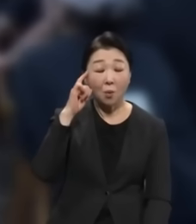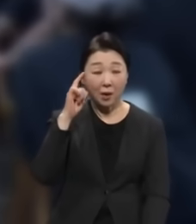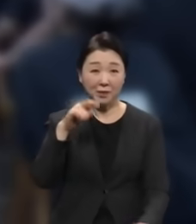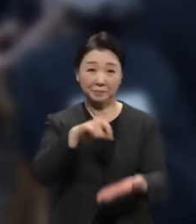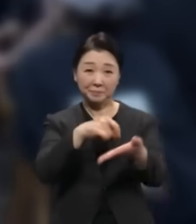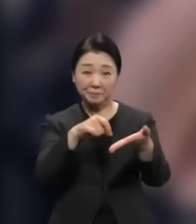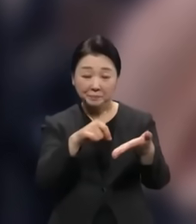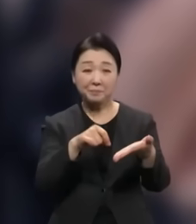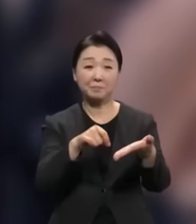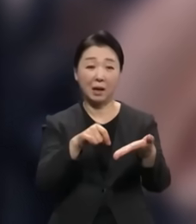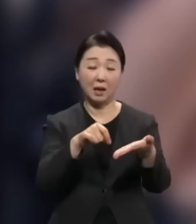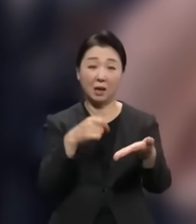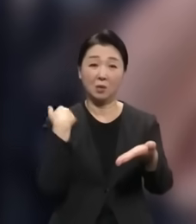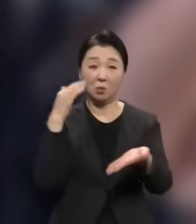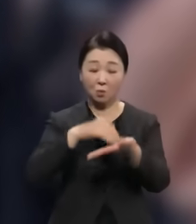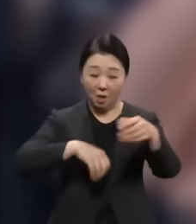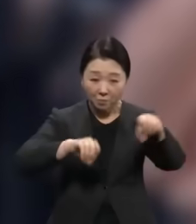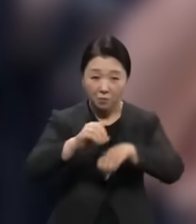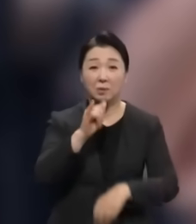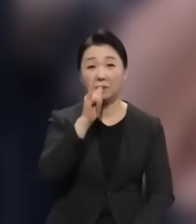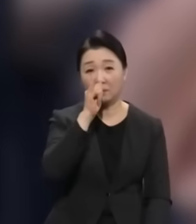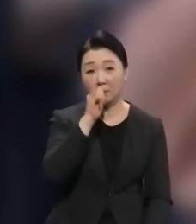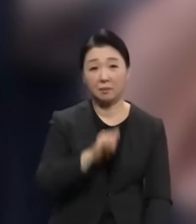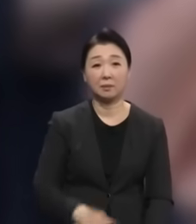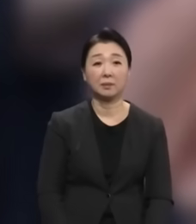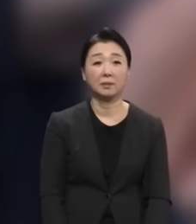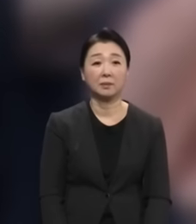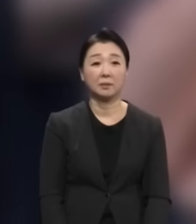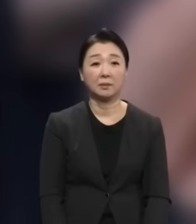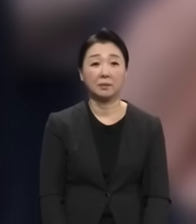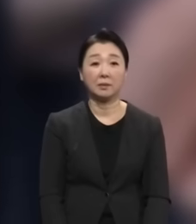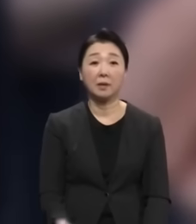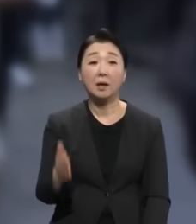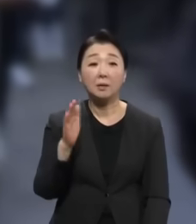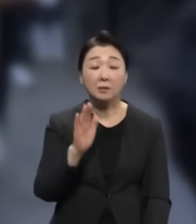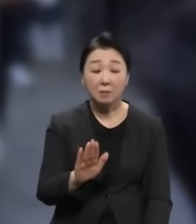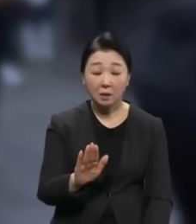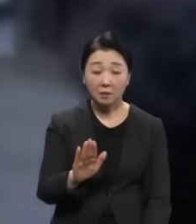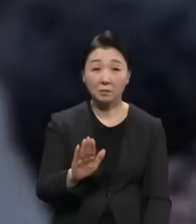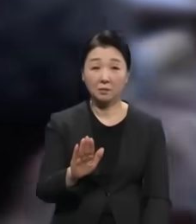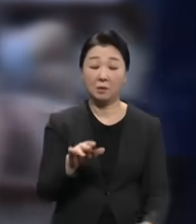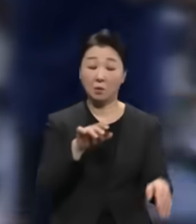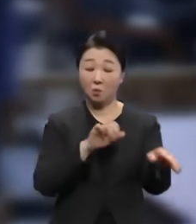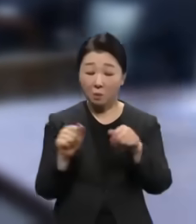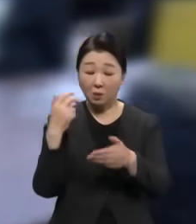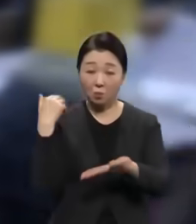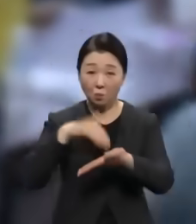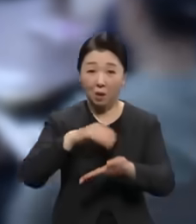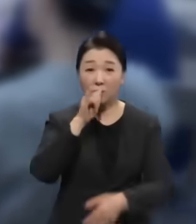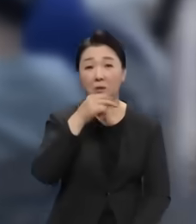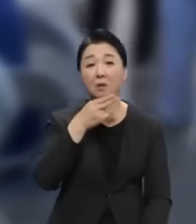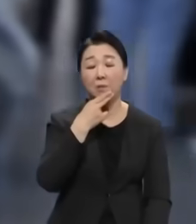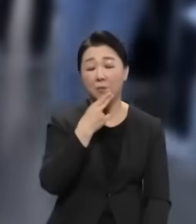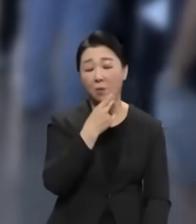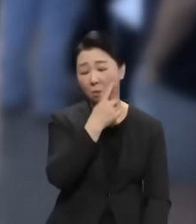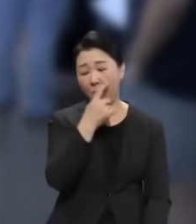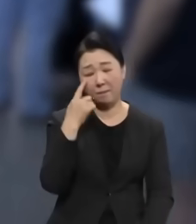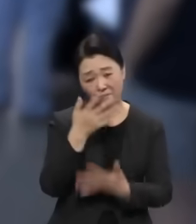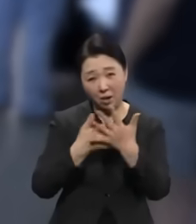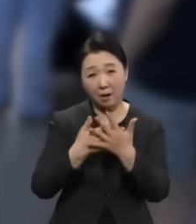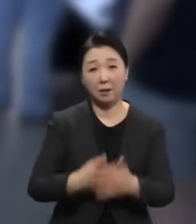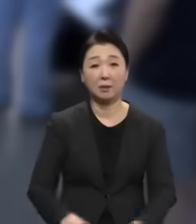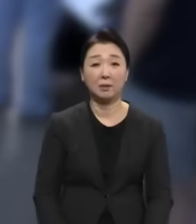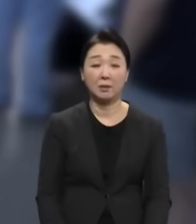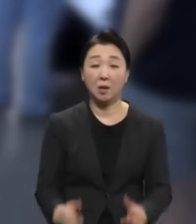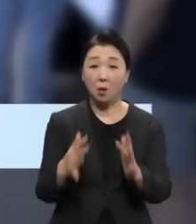확인해 환불 절차를 진행하는 모습도 보입니다. 그러나 곧바로 환불이 이루어질지는 불투명합니다.